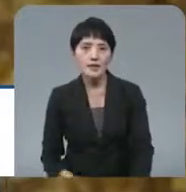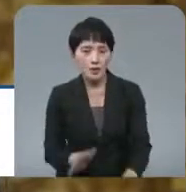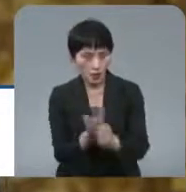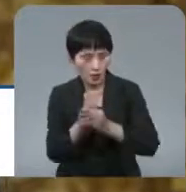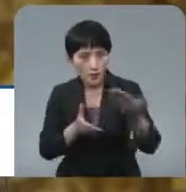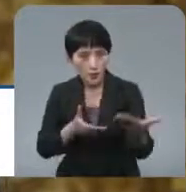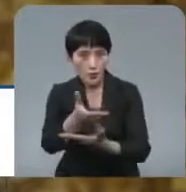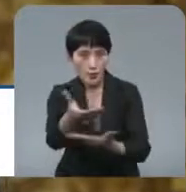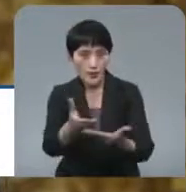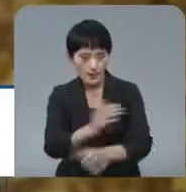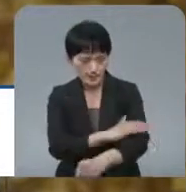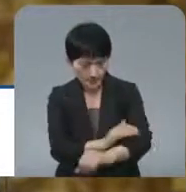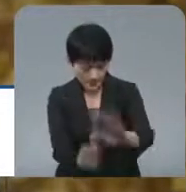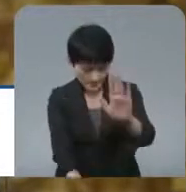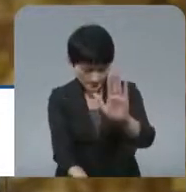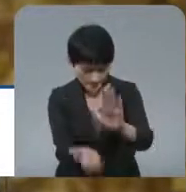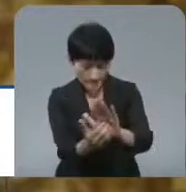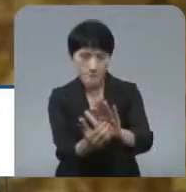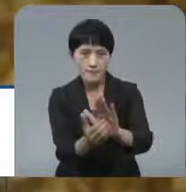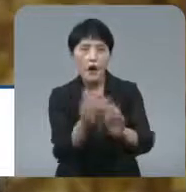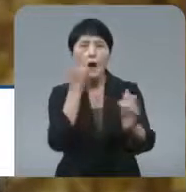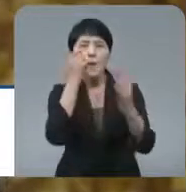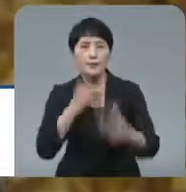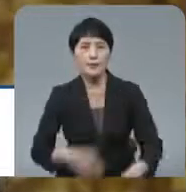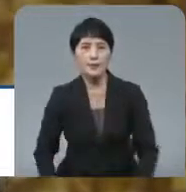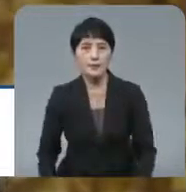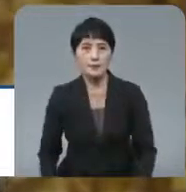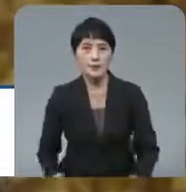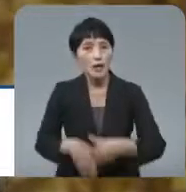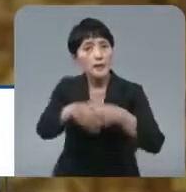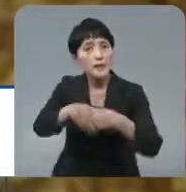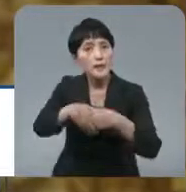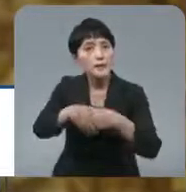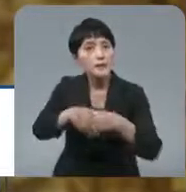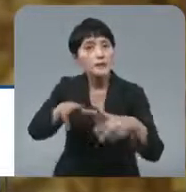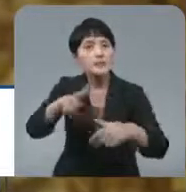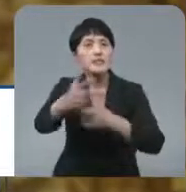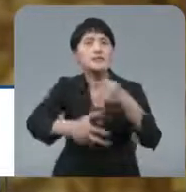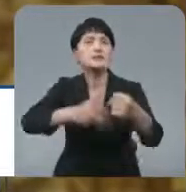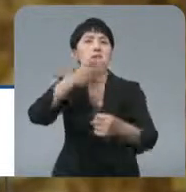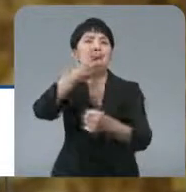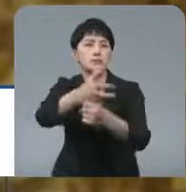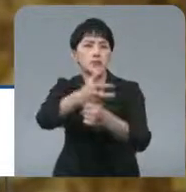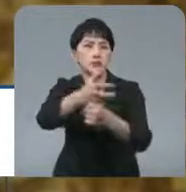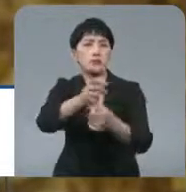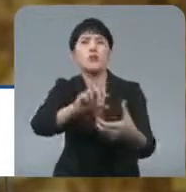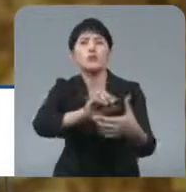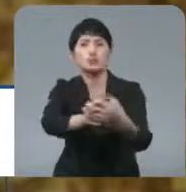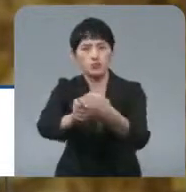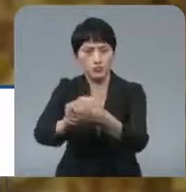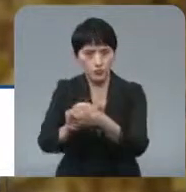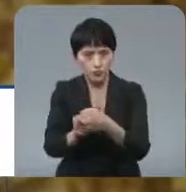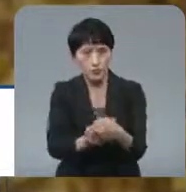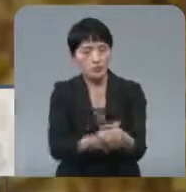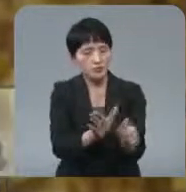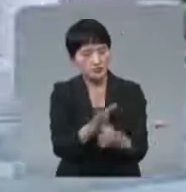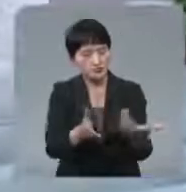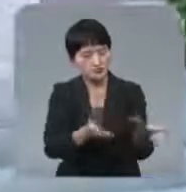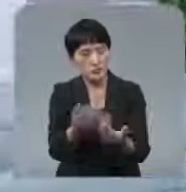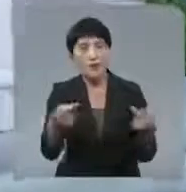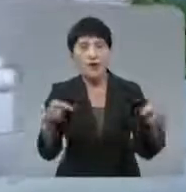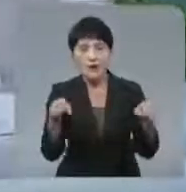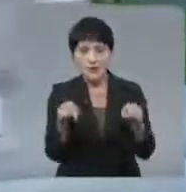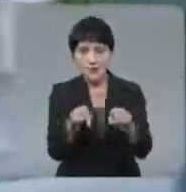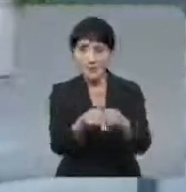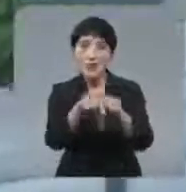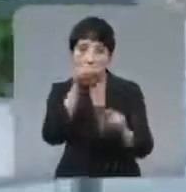国也很受欢迎，强调两国应加强合作。文在寅表示，自己和韩国国民深信西班牙